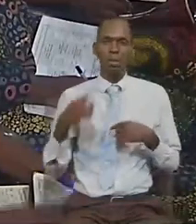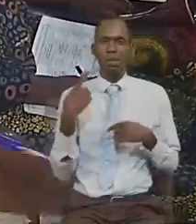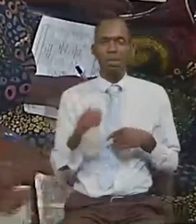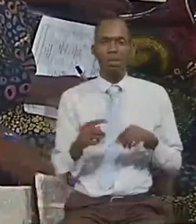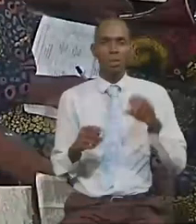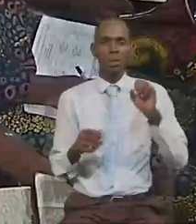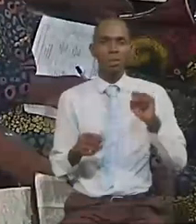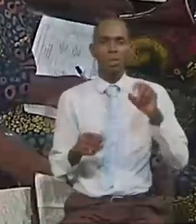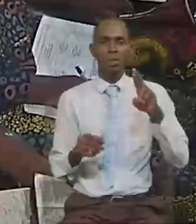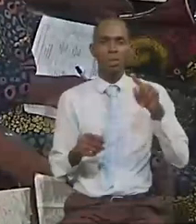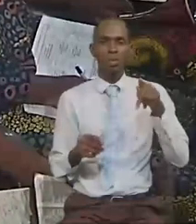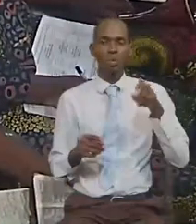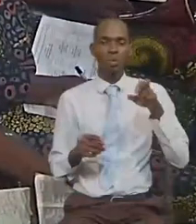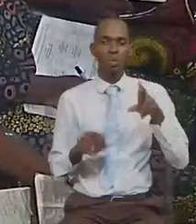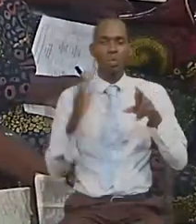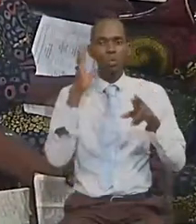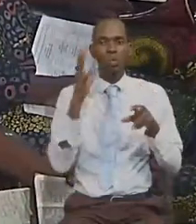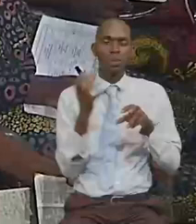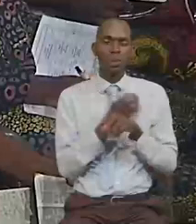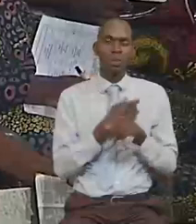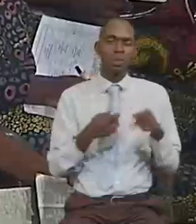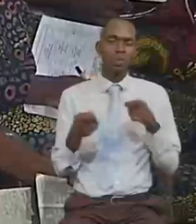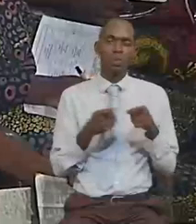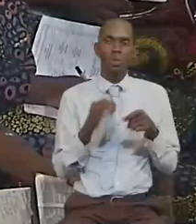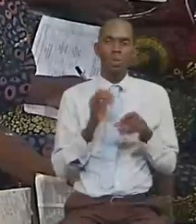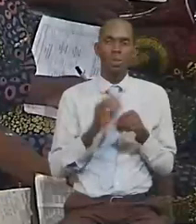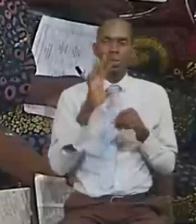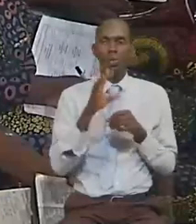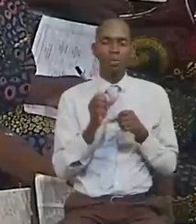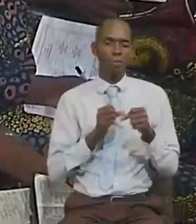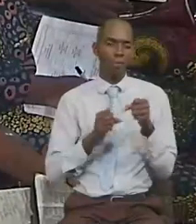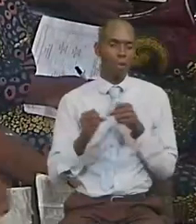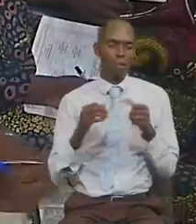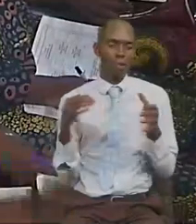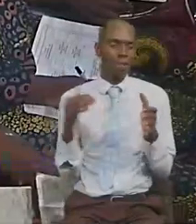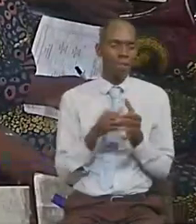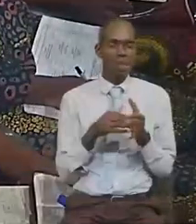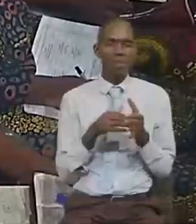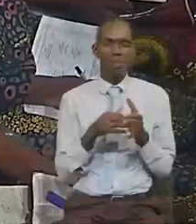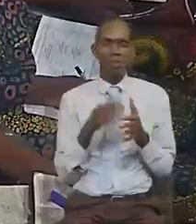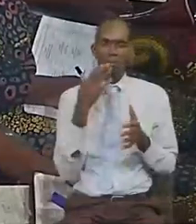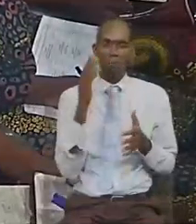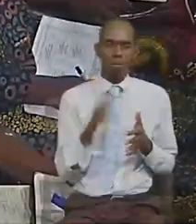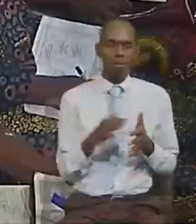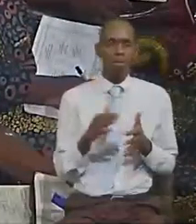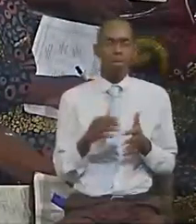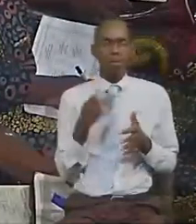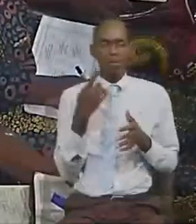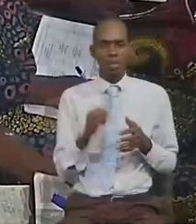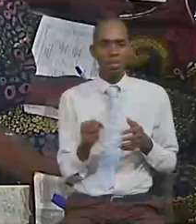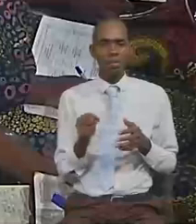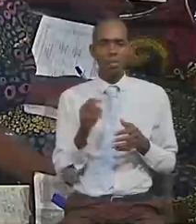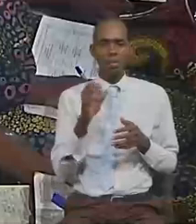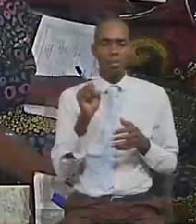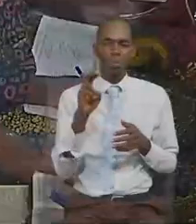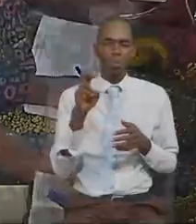relais. Dans tes combats contre le mal, le sur va prendre le dessus. Dans